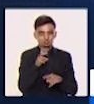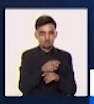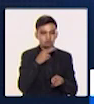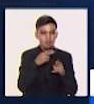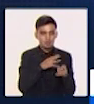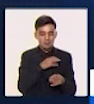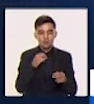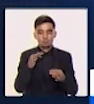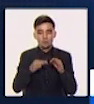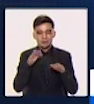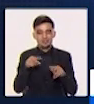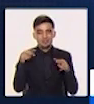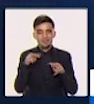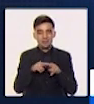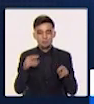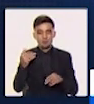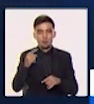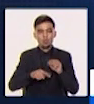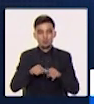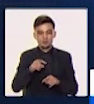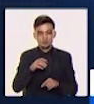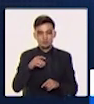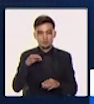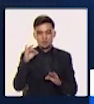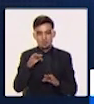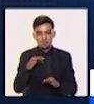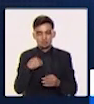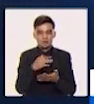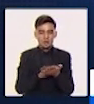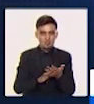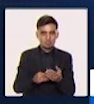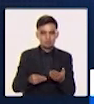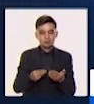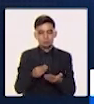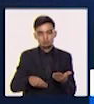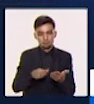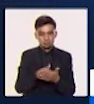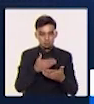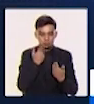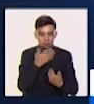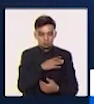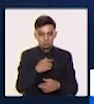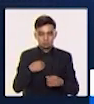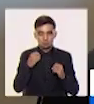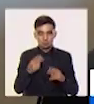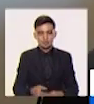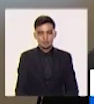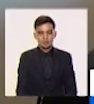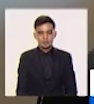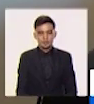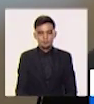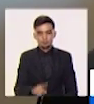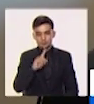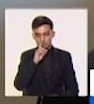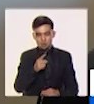куәгер ретінде шақырылған Бекбауовтың туысы ағайынына ешқандай өтініш жасап ақша бермегенін айтады. Полтора